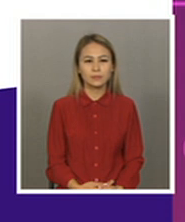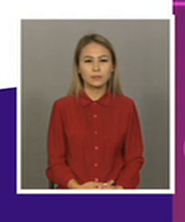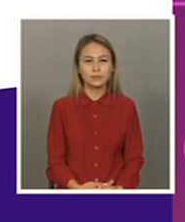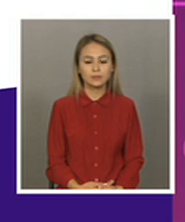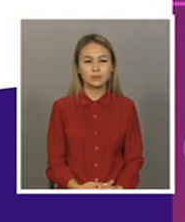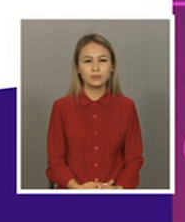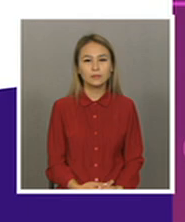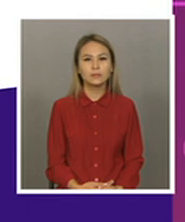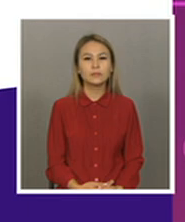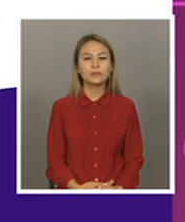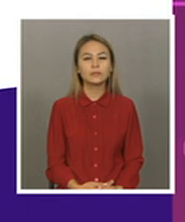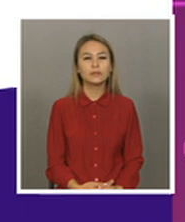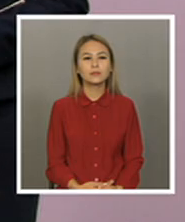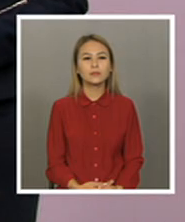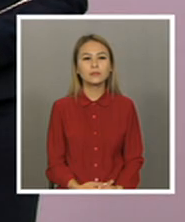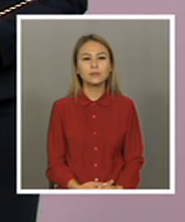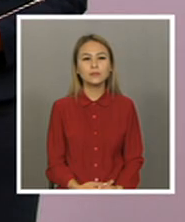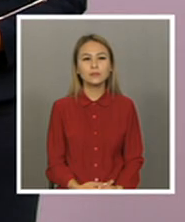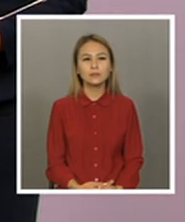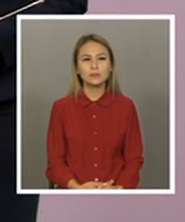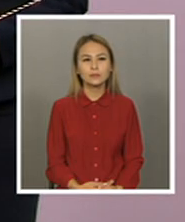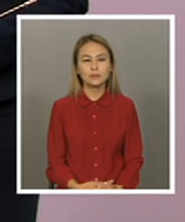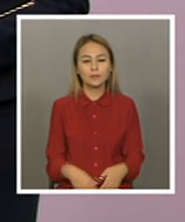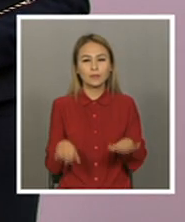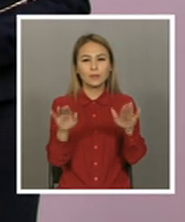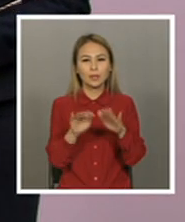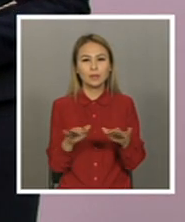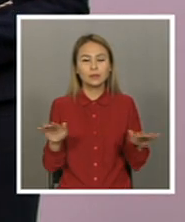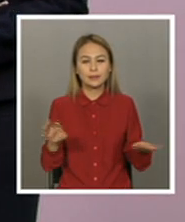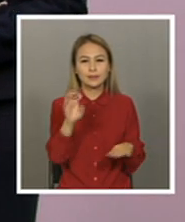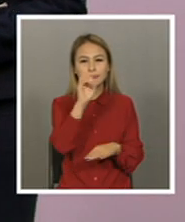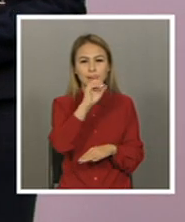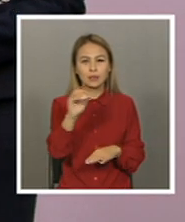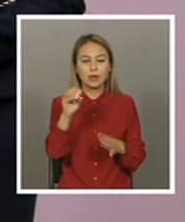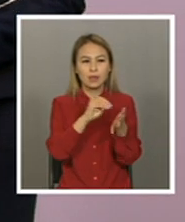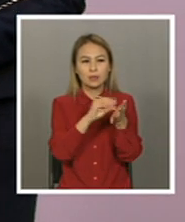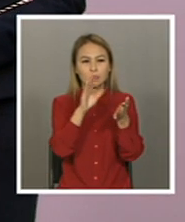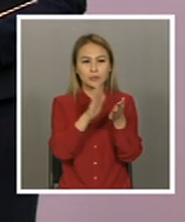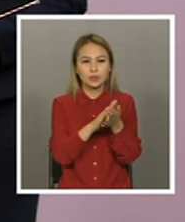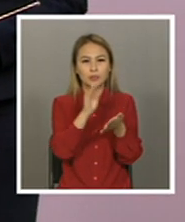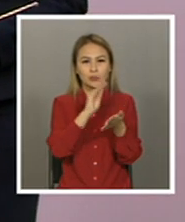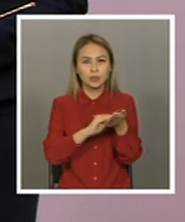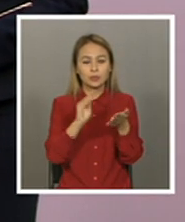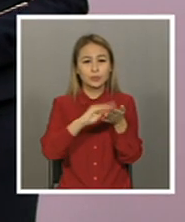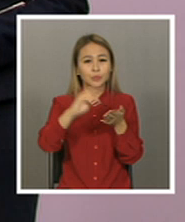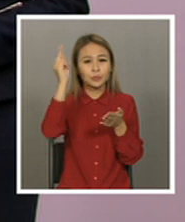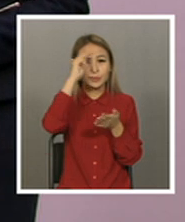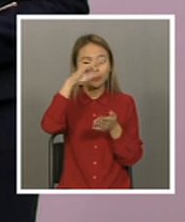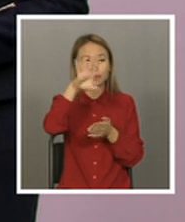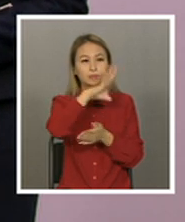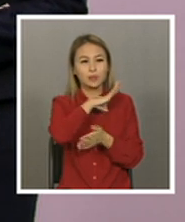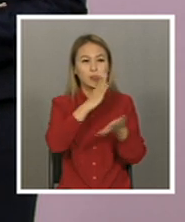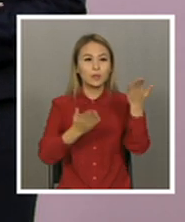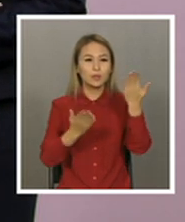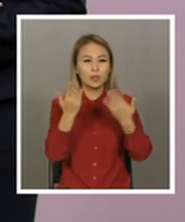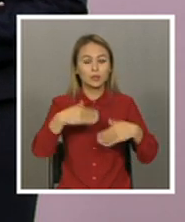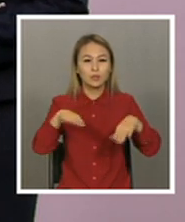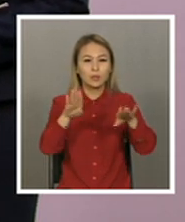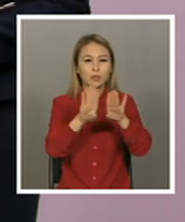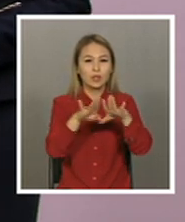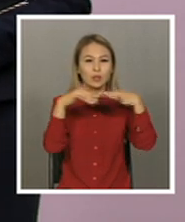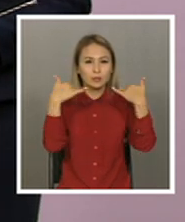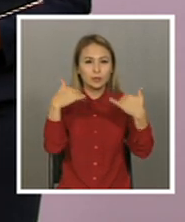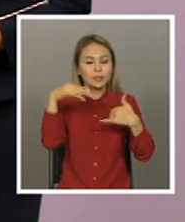жазуды қайталаңдар. Балалар, Е әріпін жазуды үйрендіңдер. Олай болса, бүгінгі